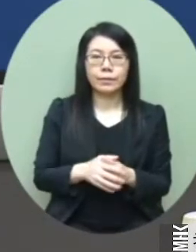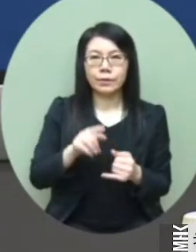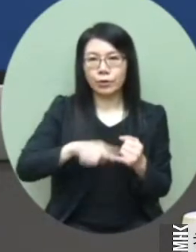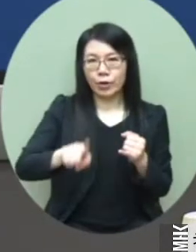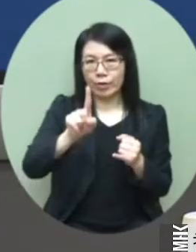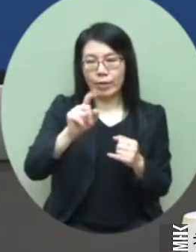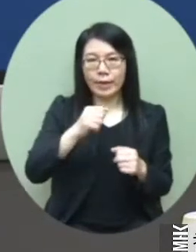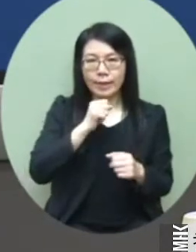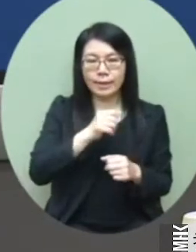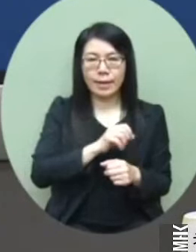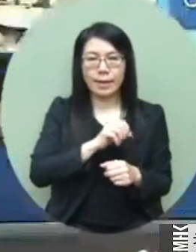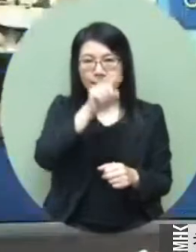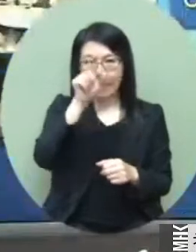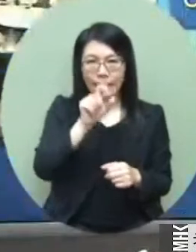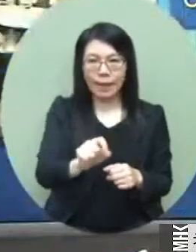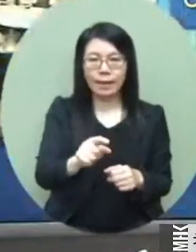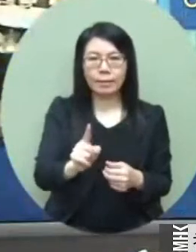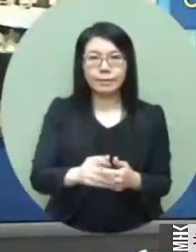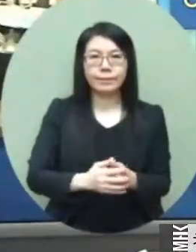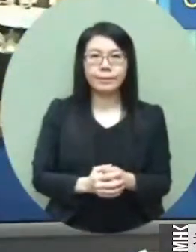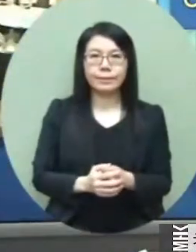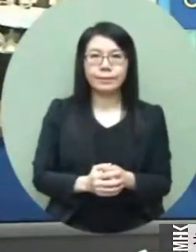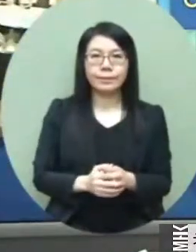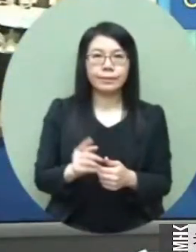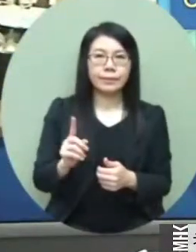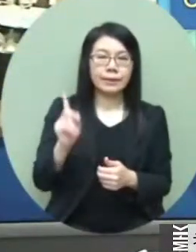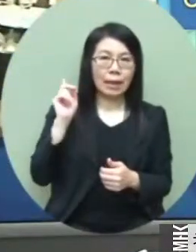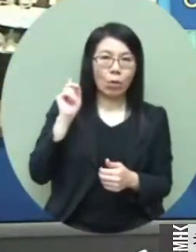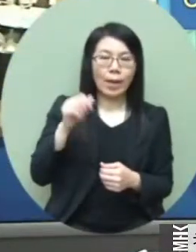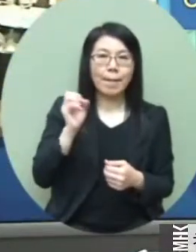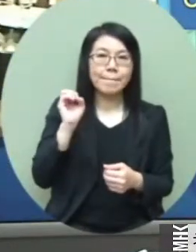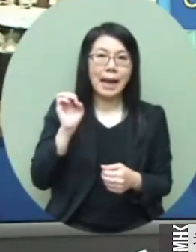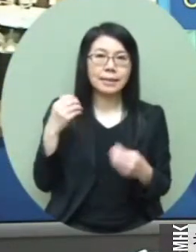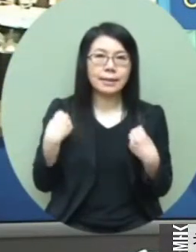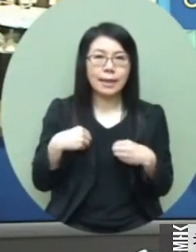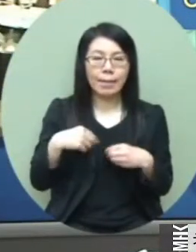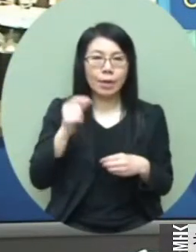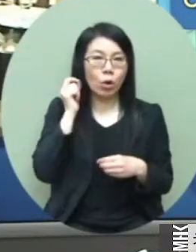最後一位記者嘅提問。後排白色衫嗰位女記者。